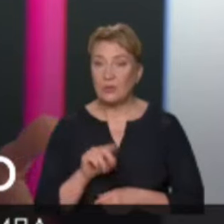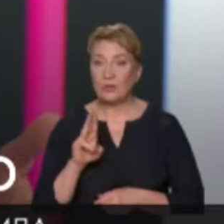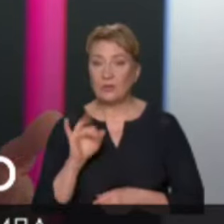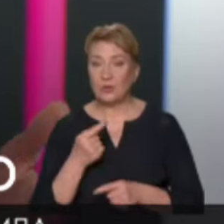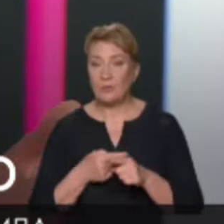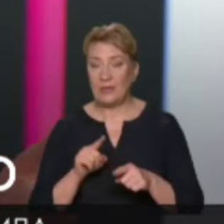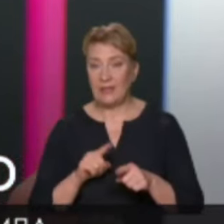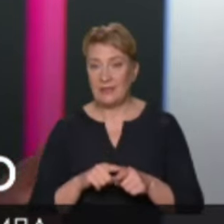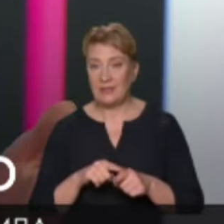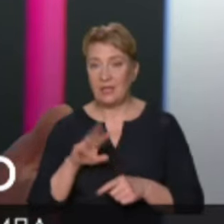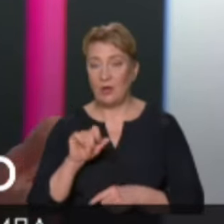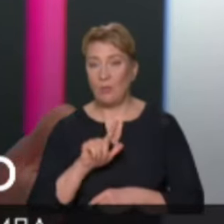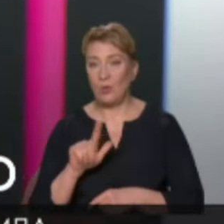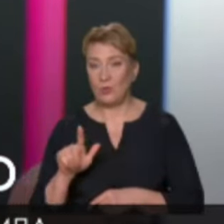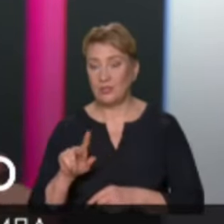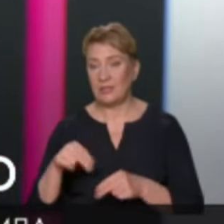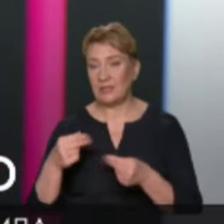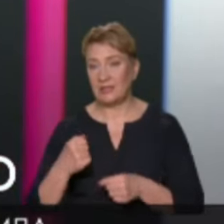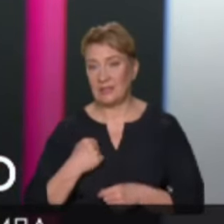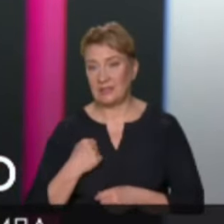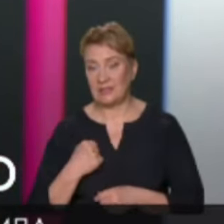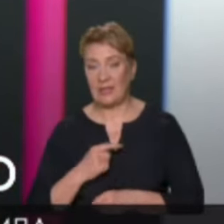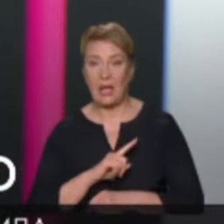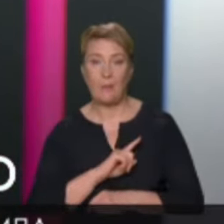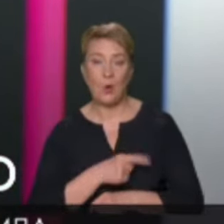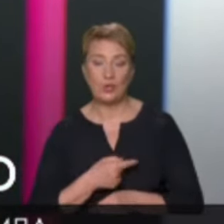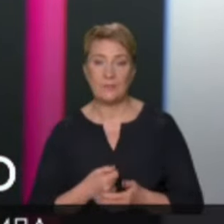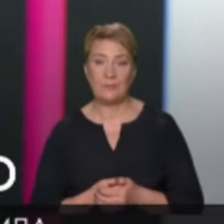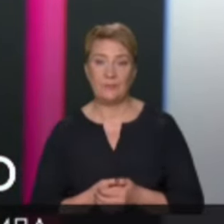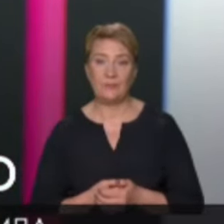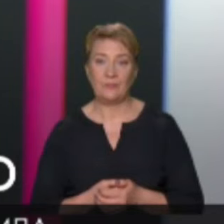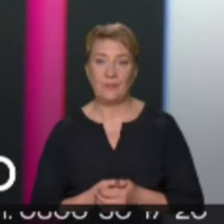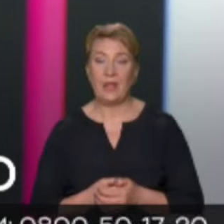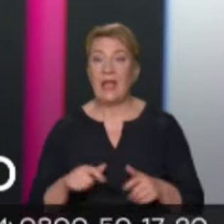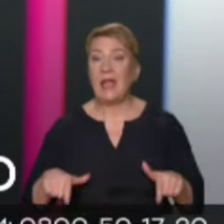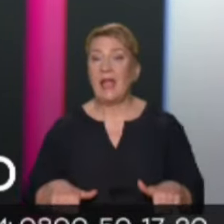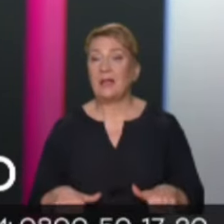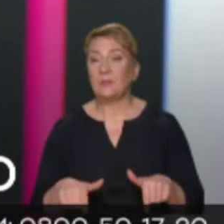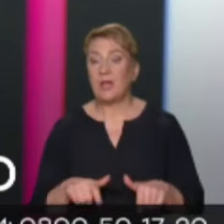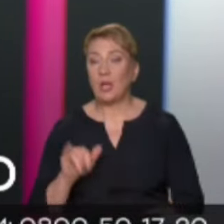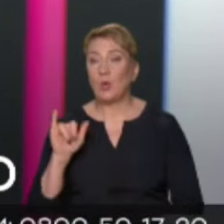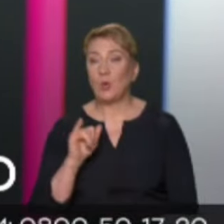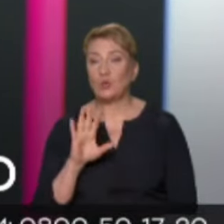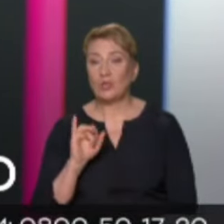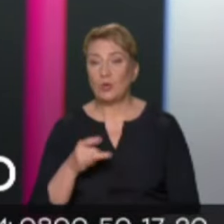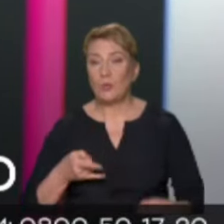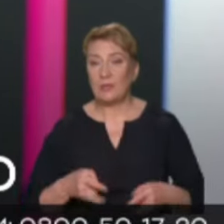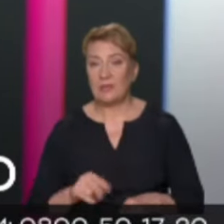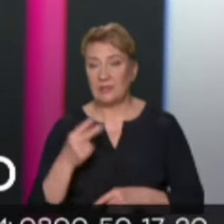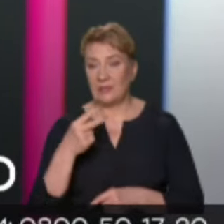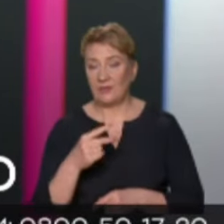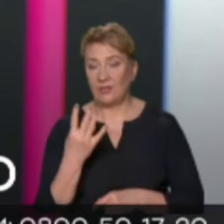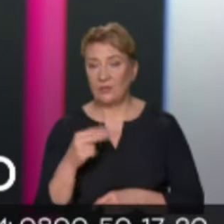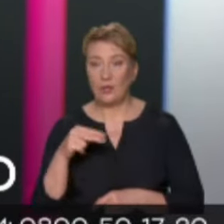мощі надали солдатам мощі. І адмірал Ушаков народився 24